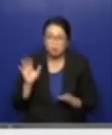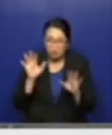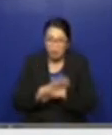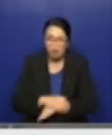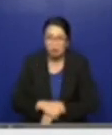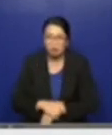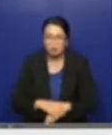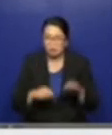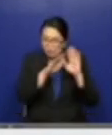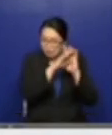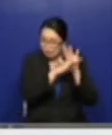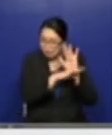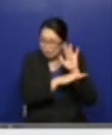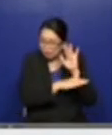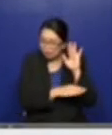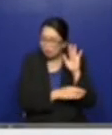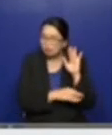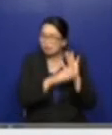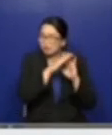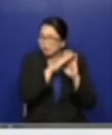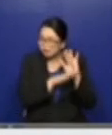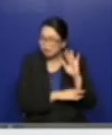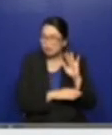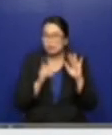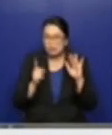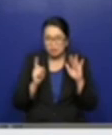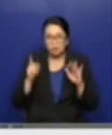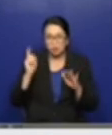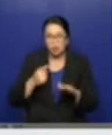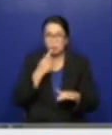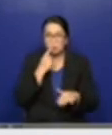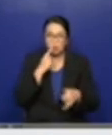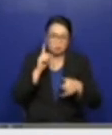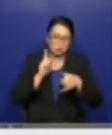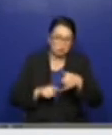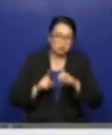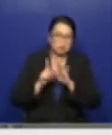น่าจะให้ปฏิรูปให้พวกเราพูดได้อย่างน้อย15 นาทีได้แค่นี้ก็